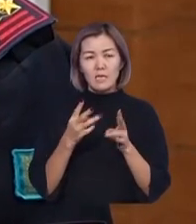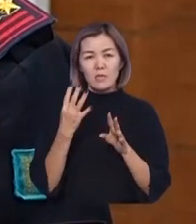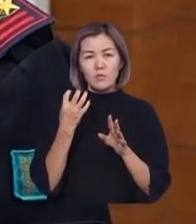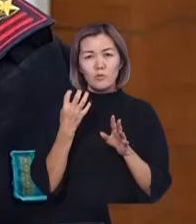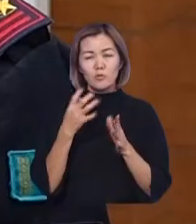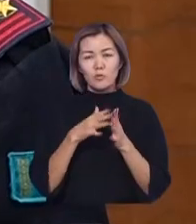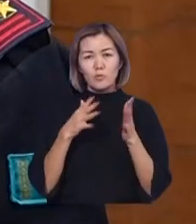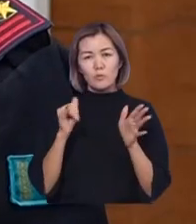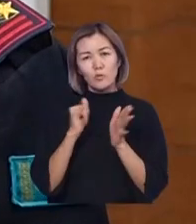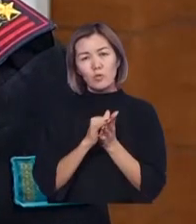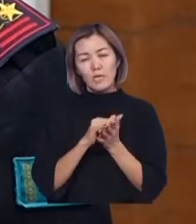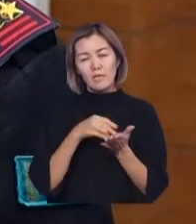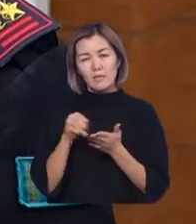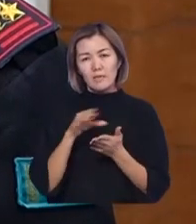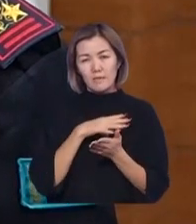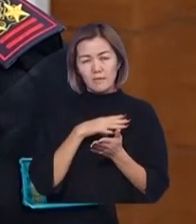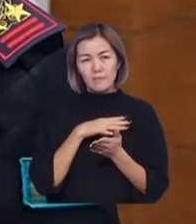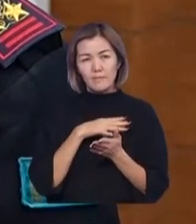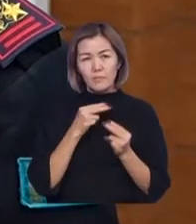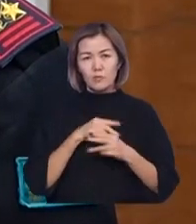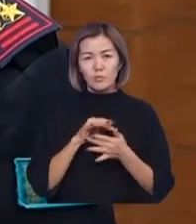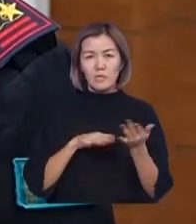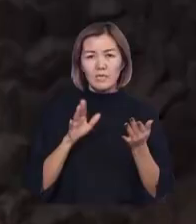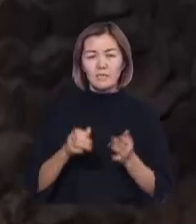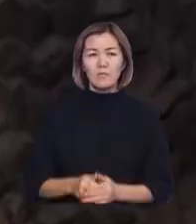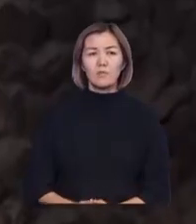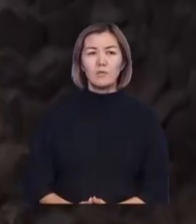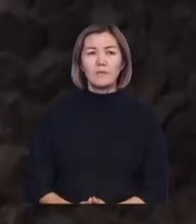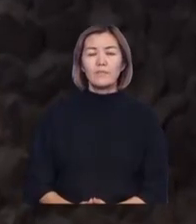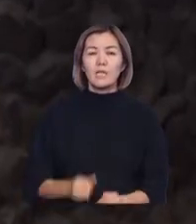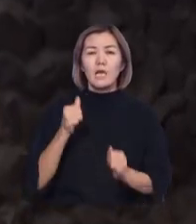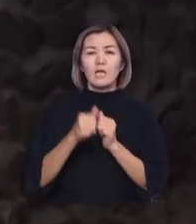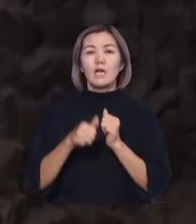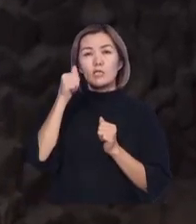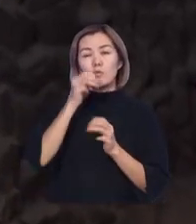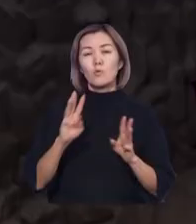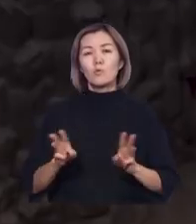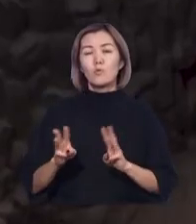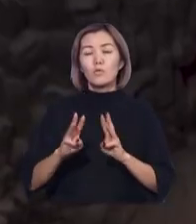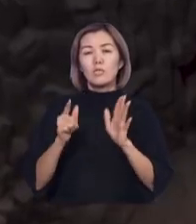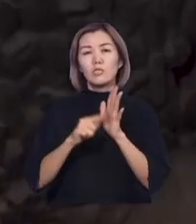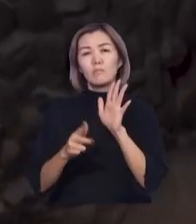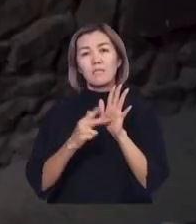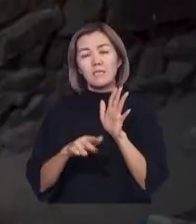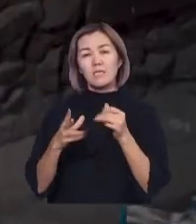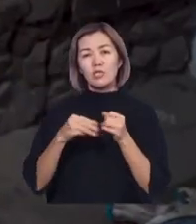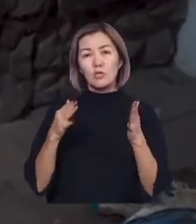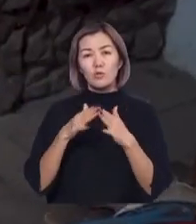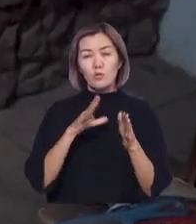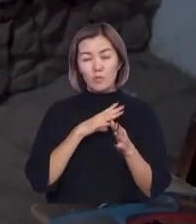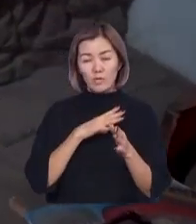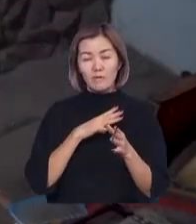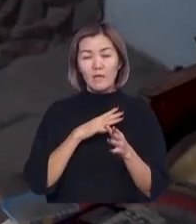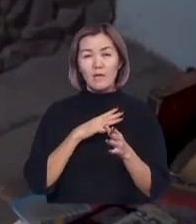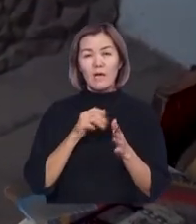400-ден астамы сатып алынып орнатылды және осы жұмыстар жалғасын табуда. Жыл сайын өрт санының 70-80% жеке тұрғын үй секторында орын